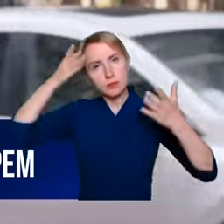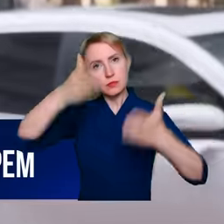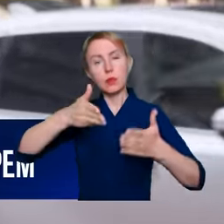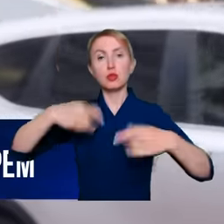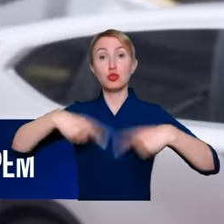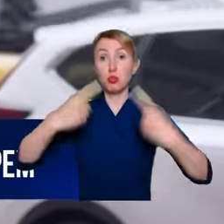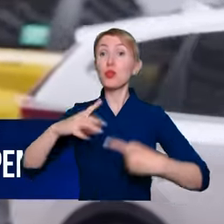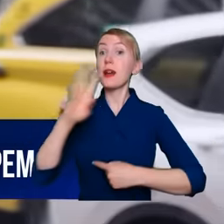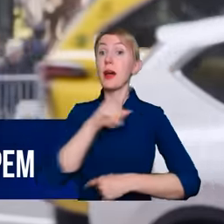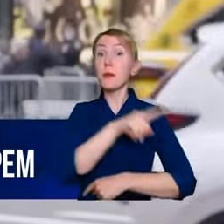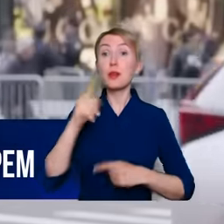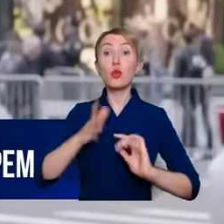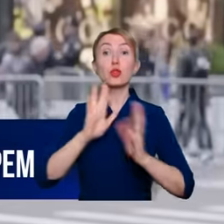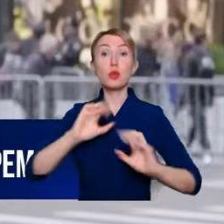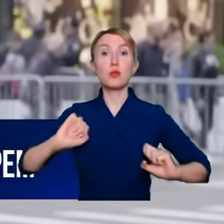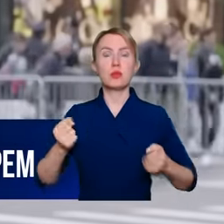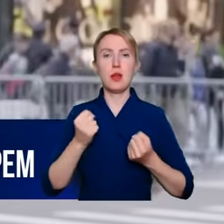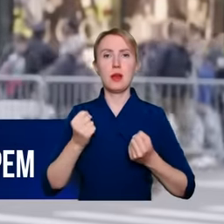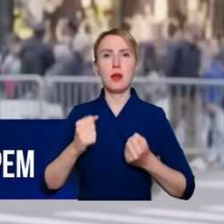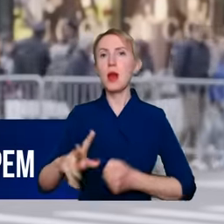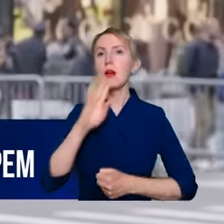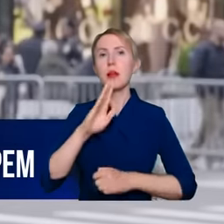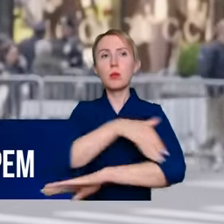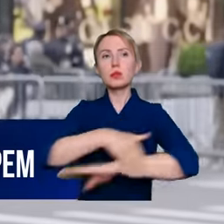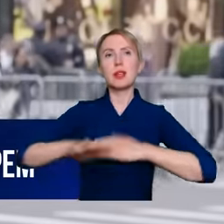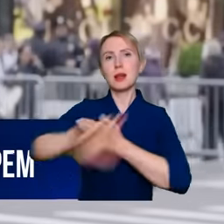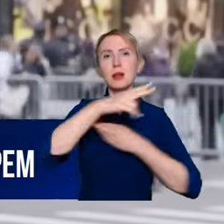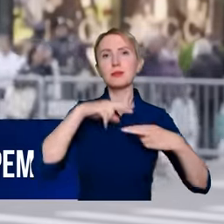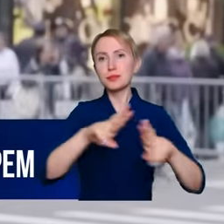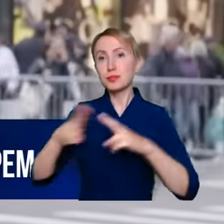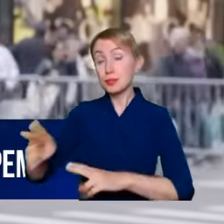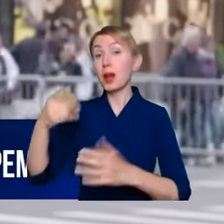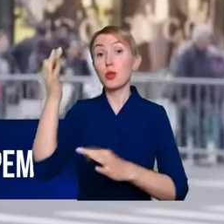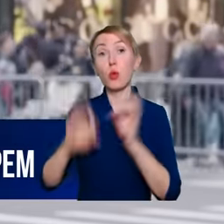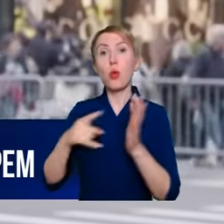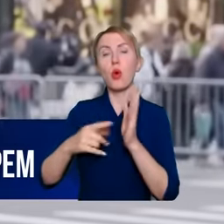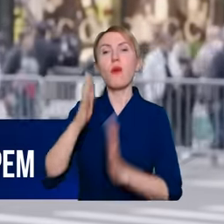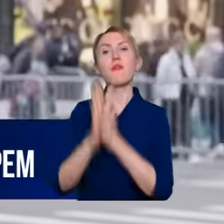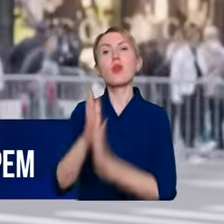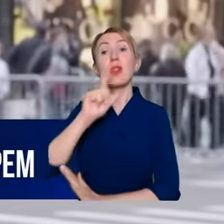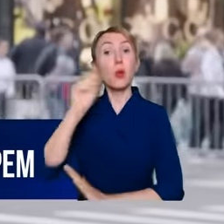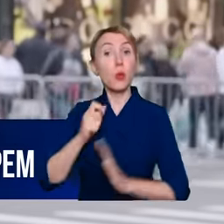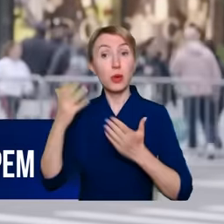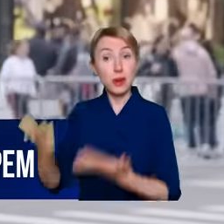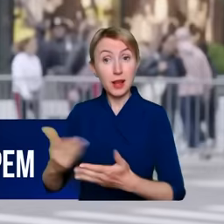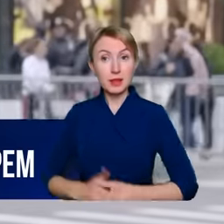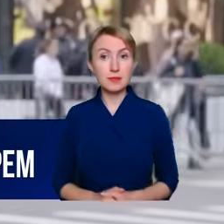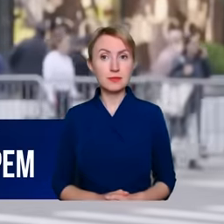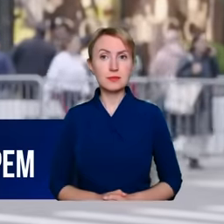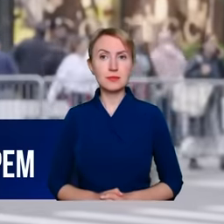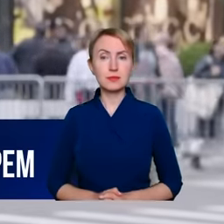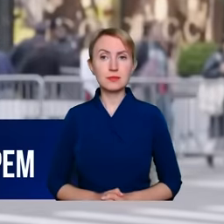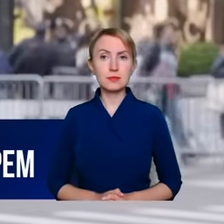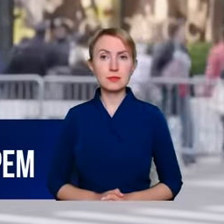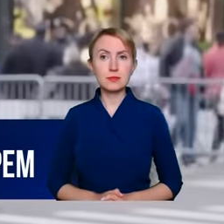o sposób zaangażowania Stanów Zjednoczonych poza granicami, a konkretnie o wojnę na Ukrainie. W tej